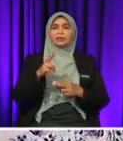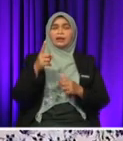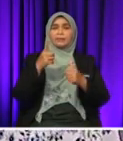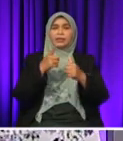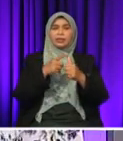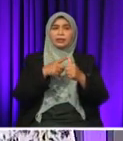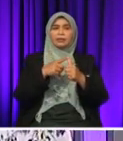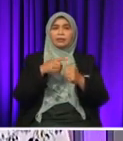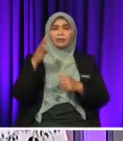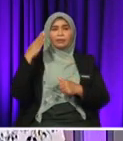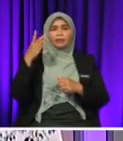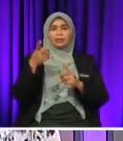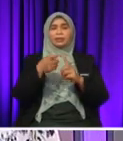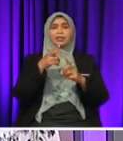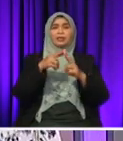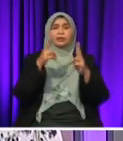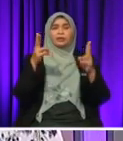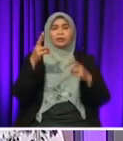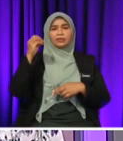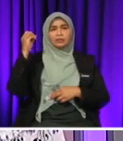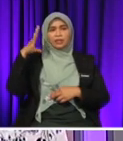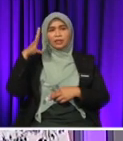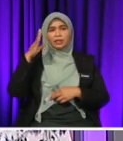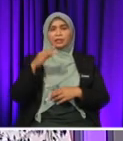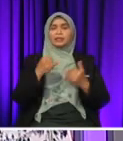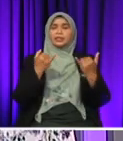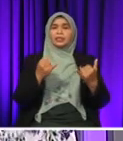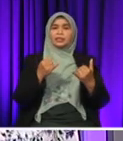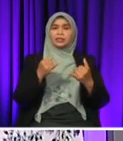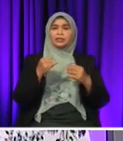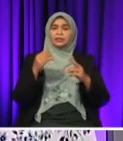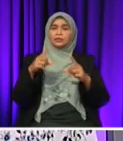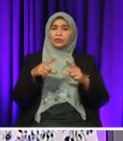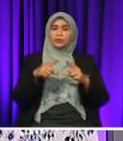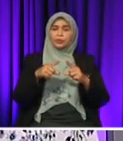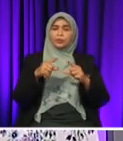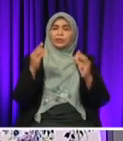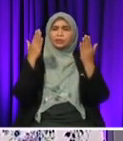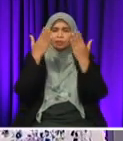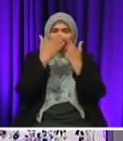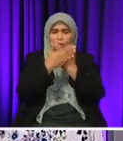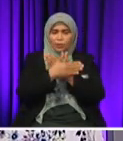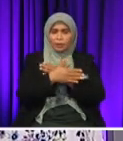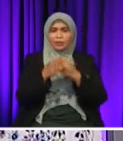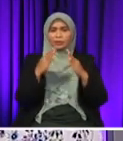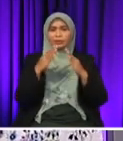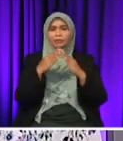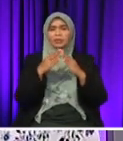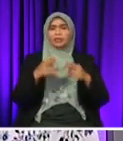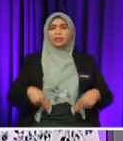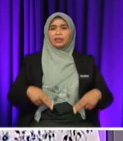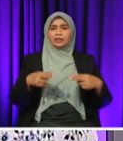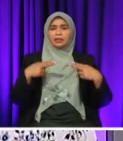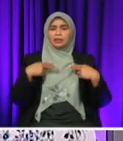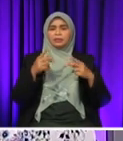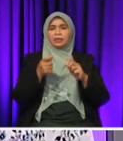Berbunyi dari ruang cahaya kini ke sudut suram rumah kehidupan berteman suara dan